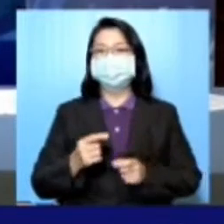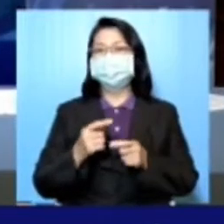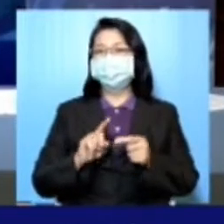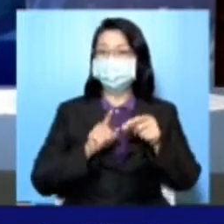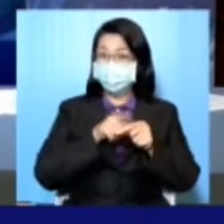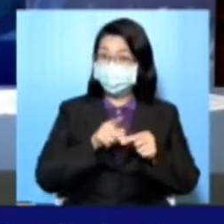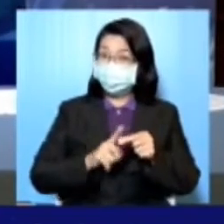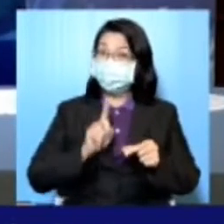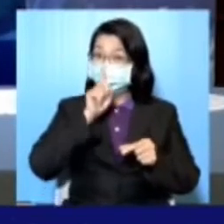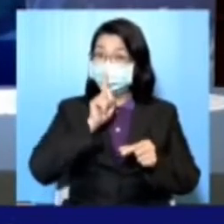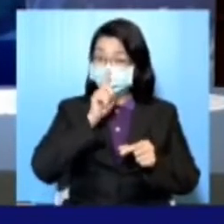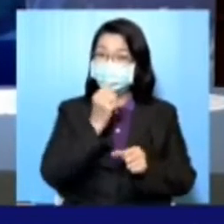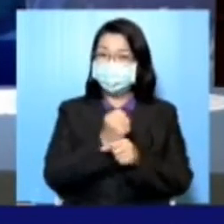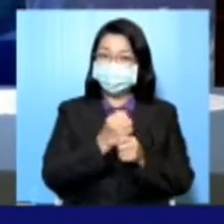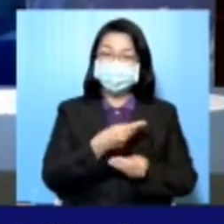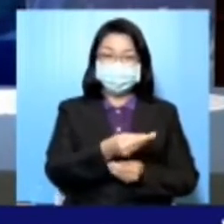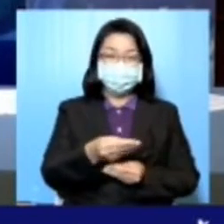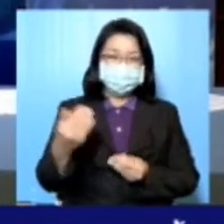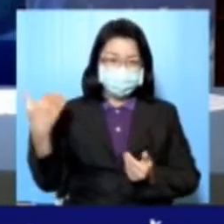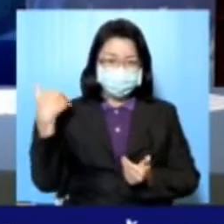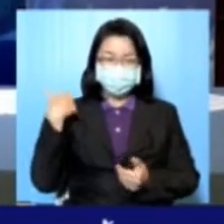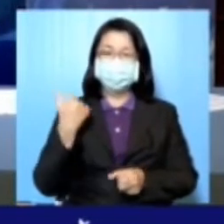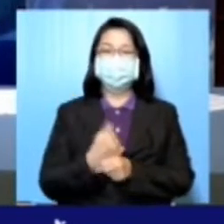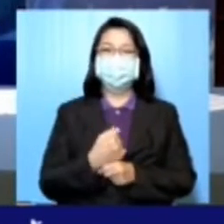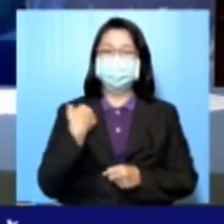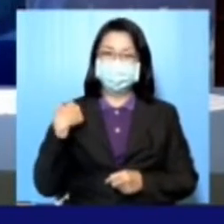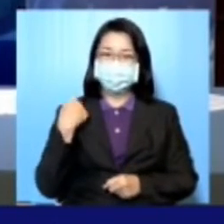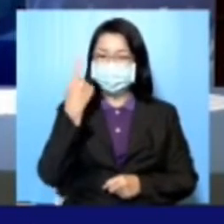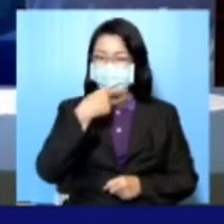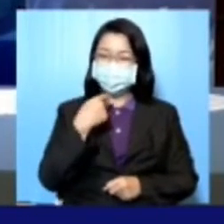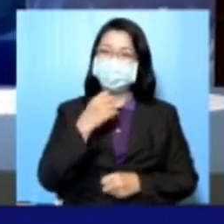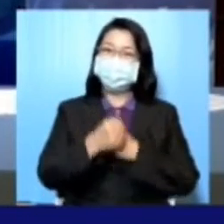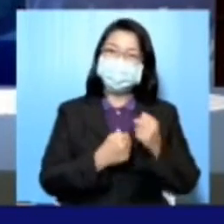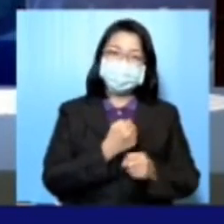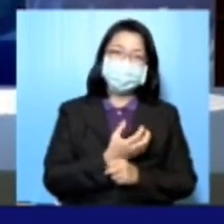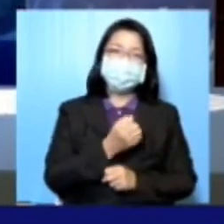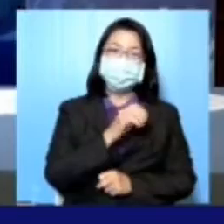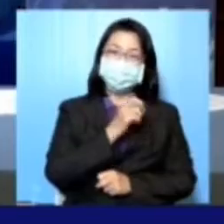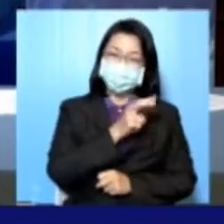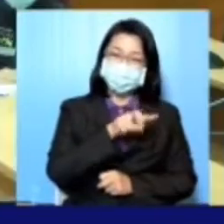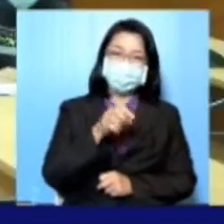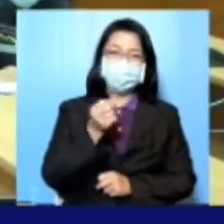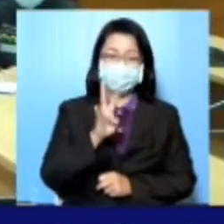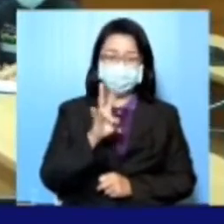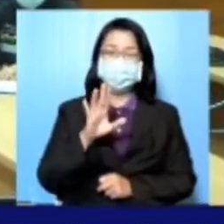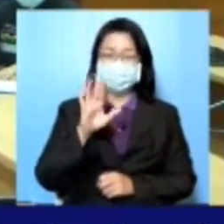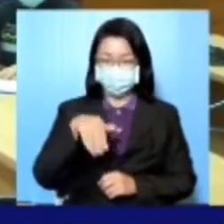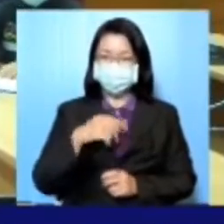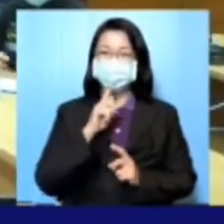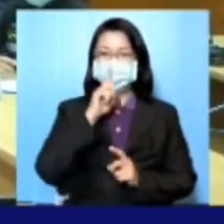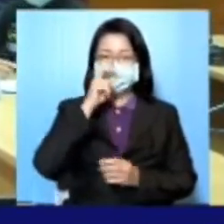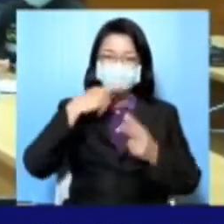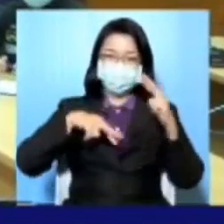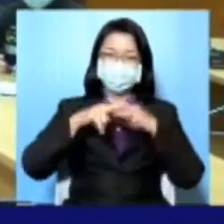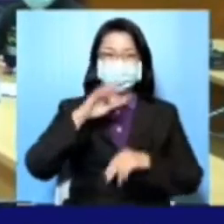ที่จังหวัดลพบุรีครับเขามีการแนะนำใช้ชุดตรวจโควิด-19 และมีการเปิดลงทะเบียนวัคซีนไฟเซอร์ให้เด็กอายุ 12-18